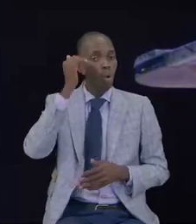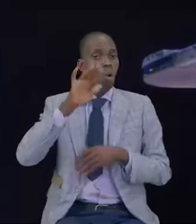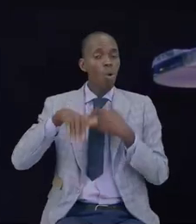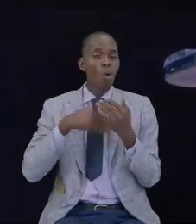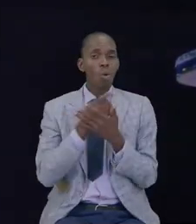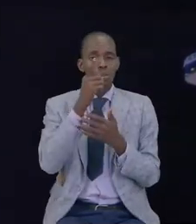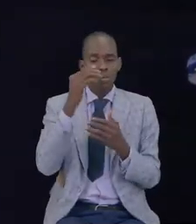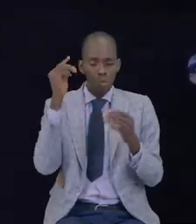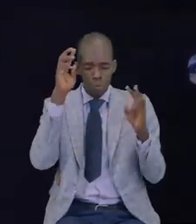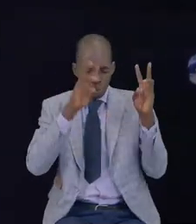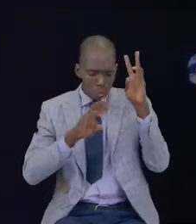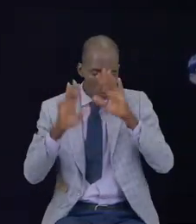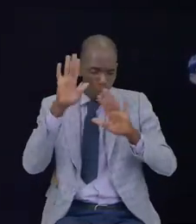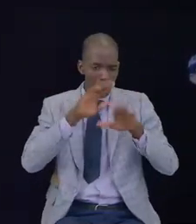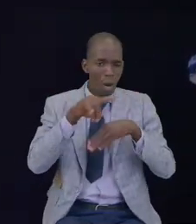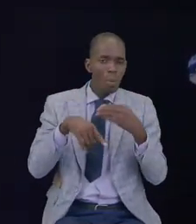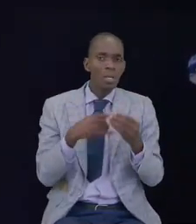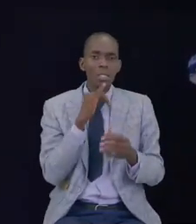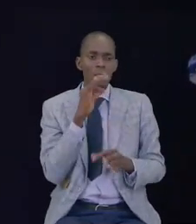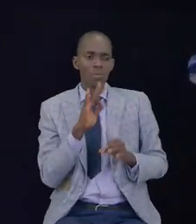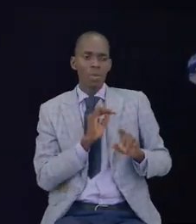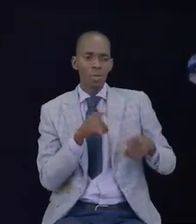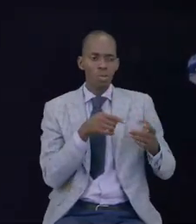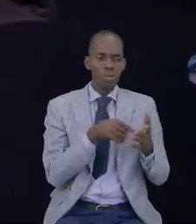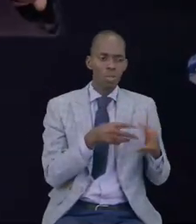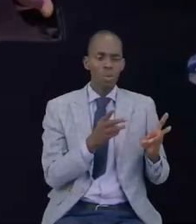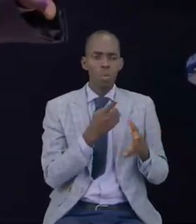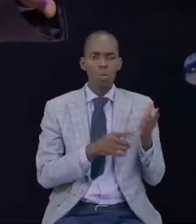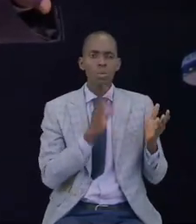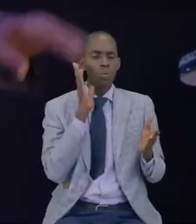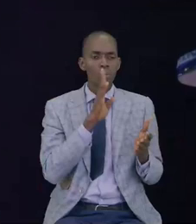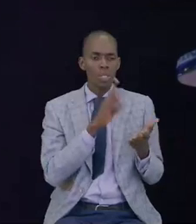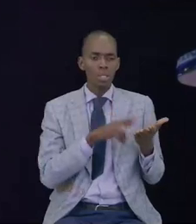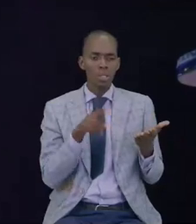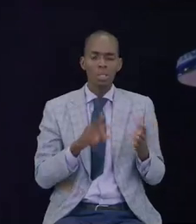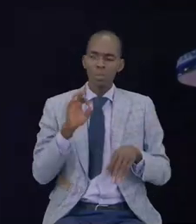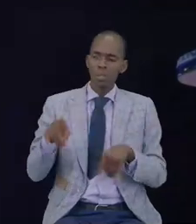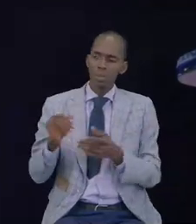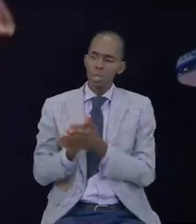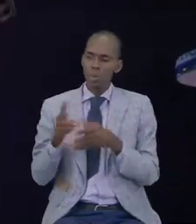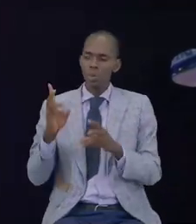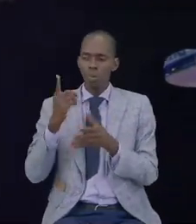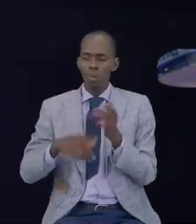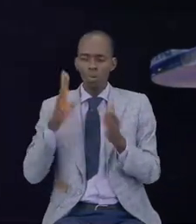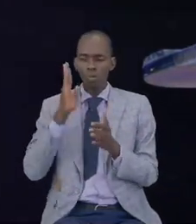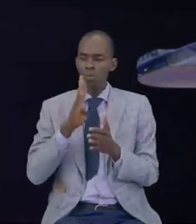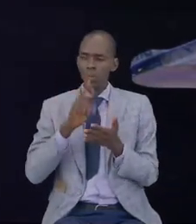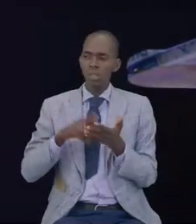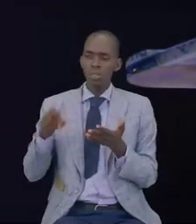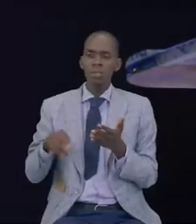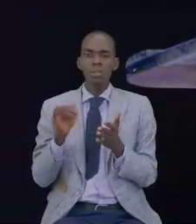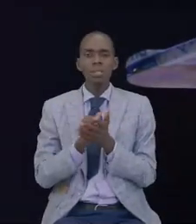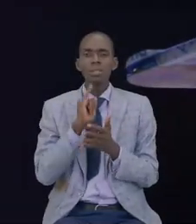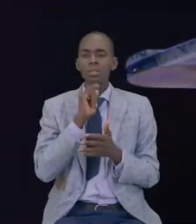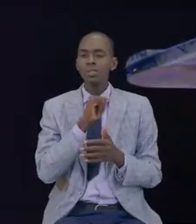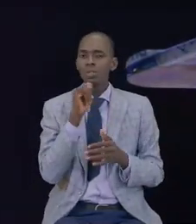penses, si je fais ça comme ça, quelles sont les conséquences? Si je fais ça comme ça, quel sera le résultat? Ça, ce n'est pas la chrétienté.